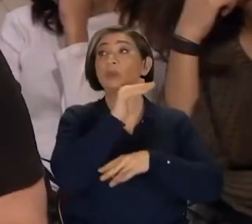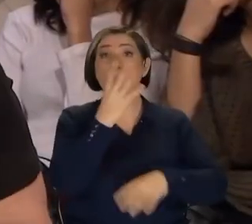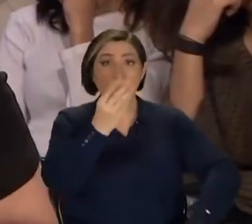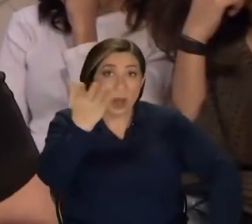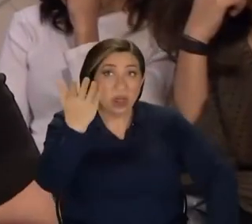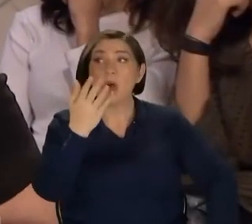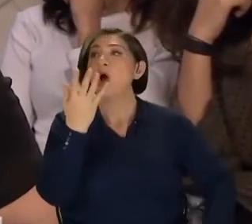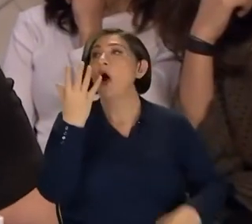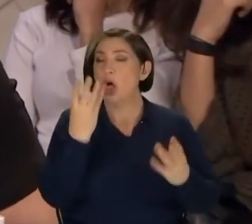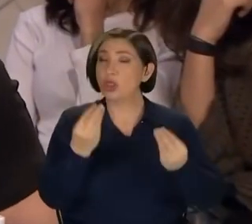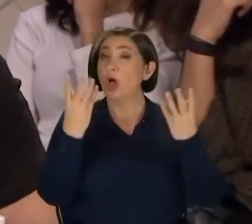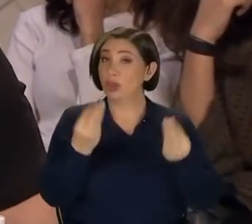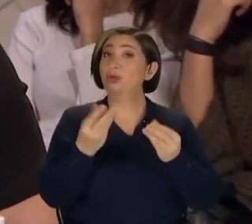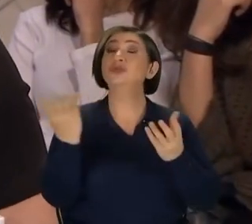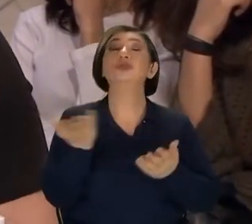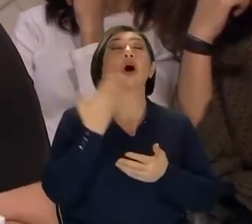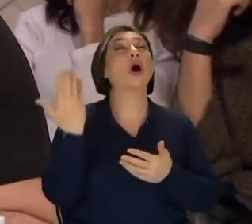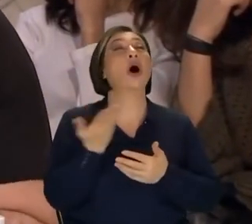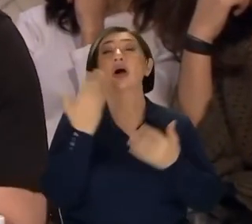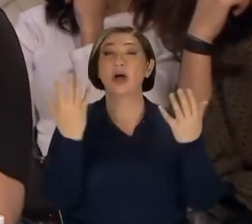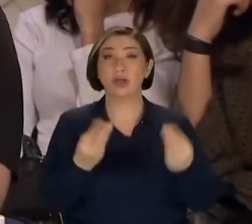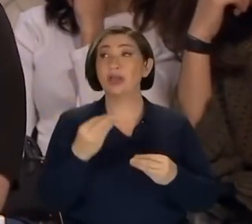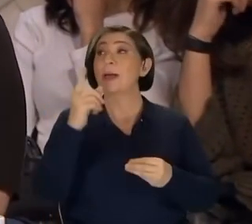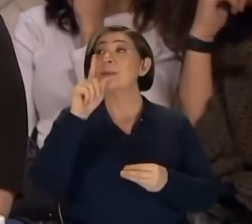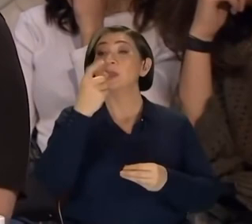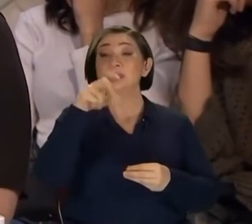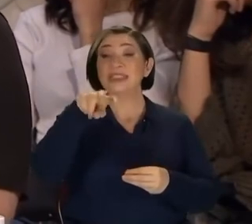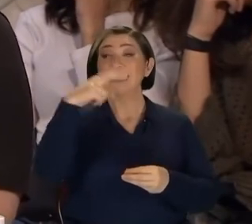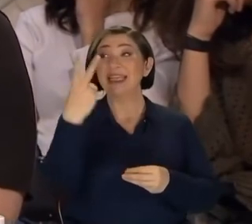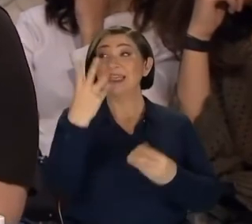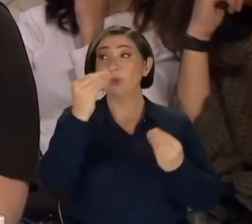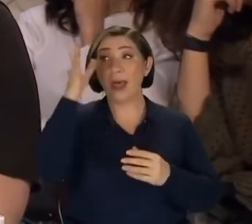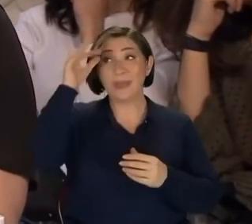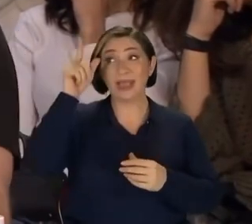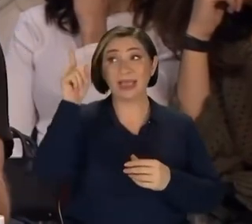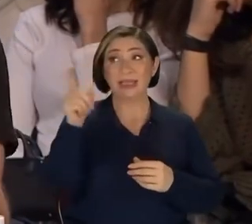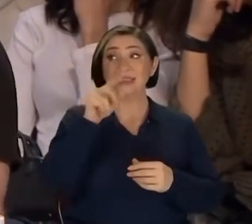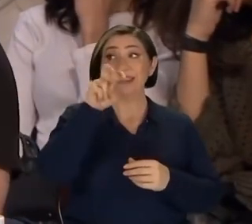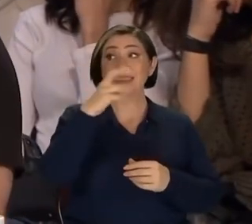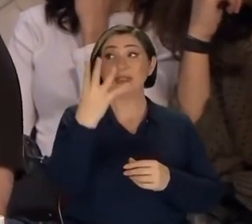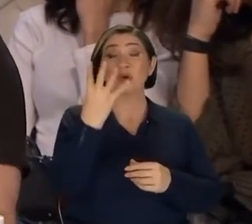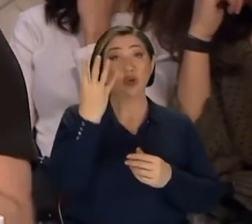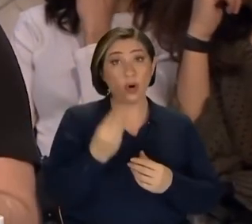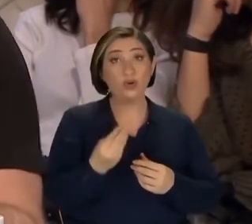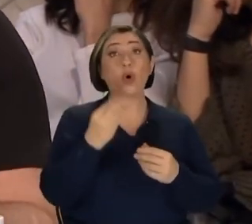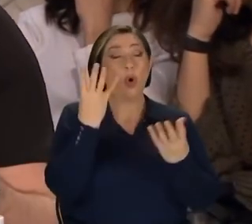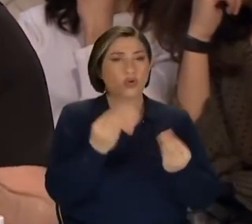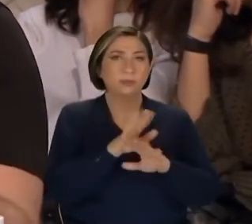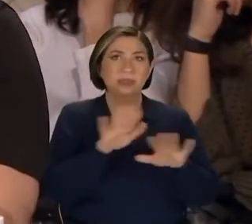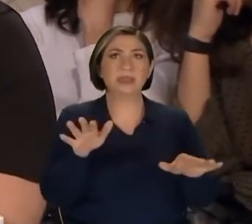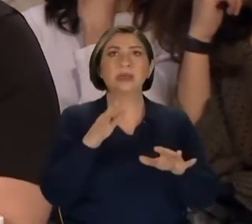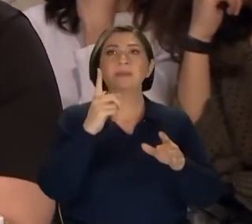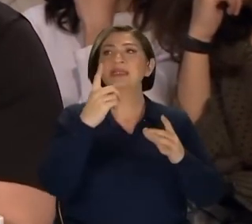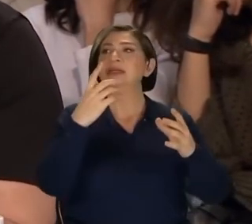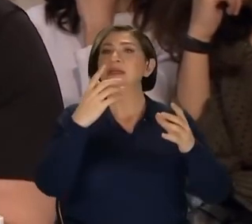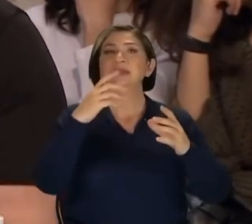Ya böyle şey oldu. Çok oldu. Yani 82'de oldu Amerika'da. 84'te oldu. Yani oldu. Bir